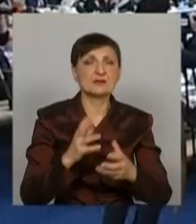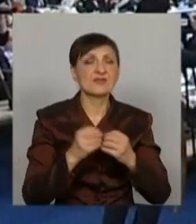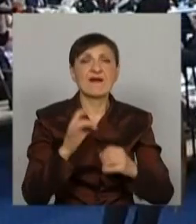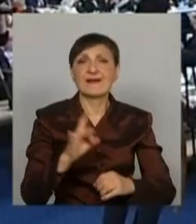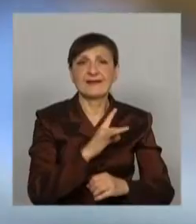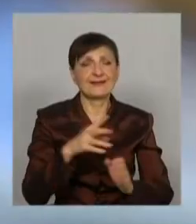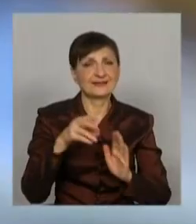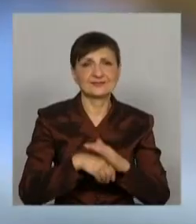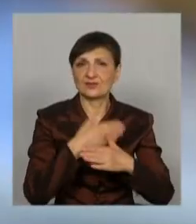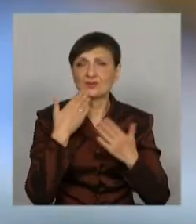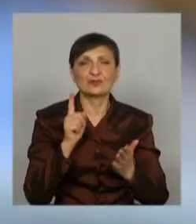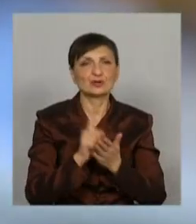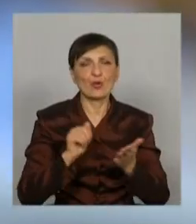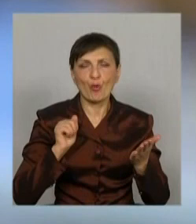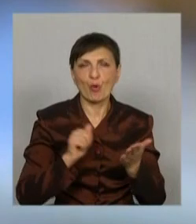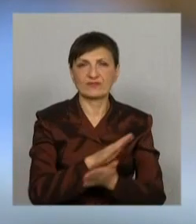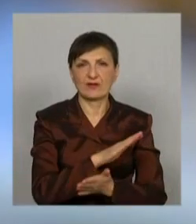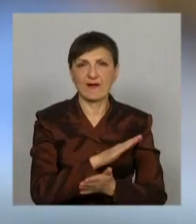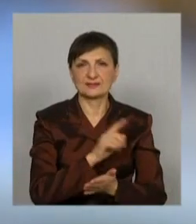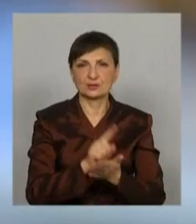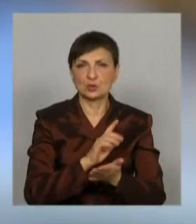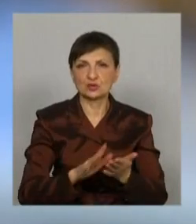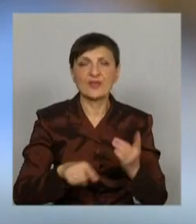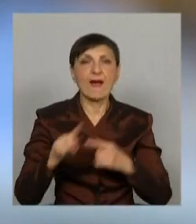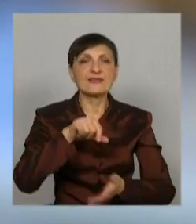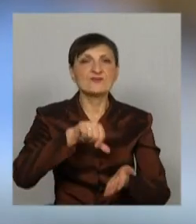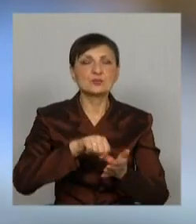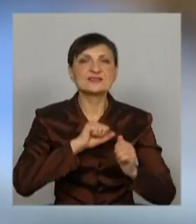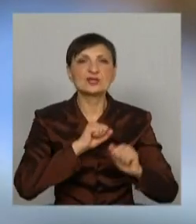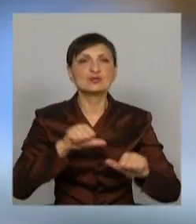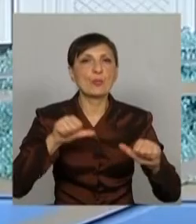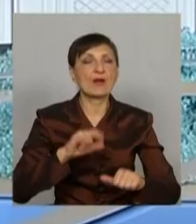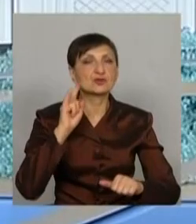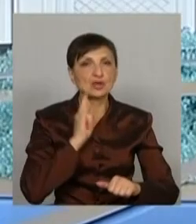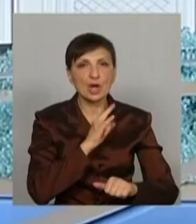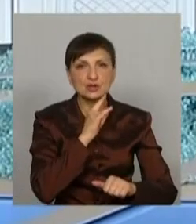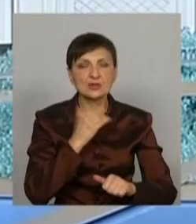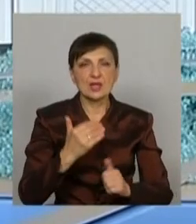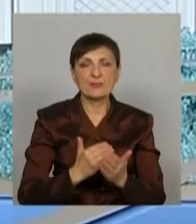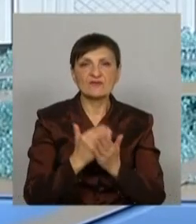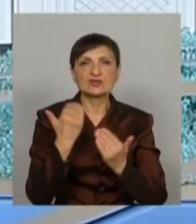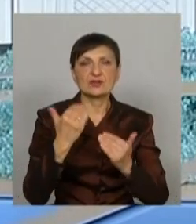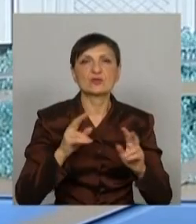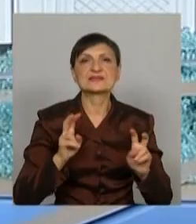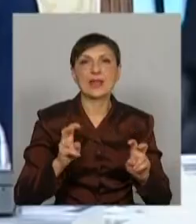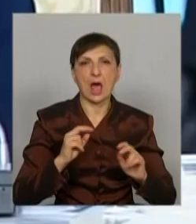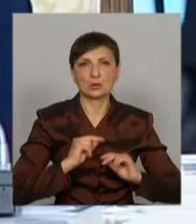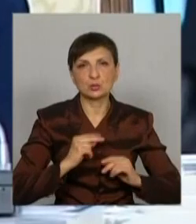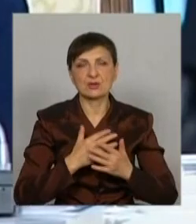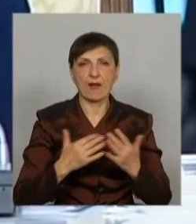религией и должны отвергаться собравшиеся выступили в защиту прав женщин и за повышение их социального статуса